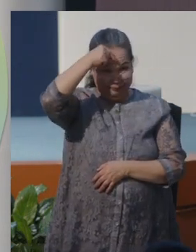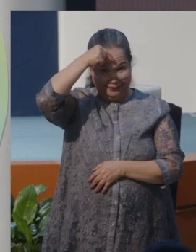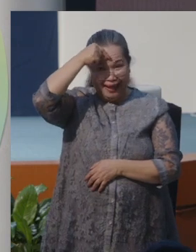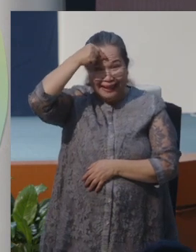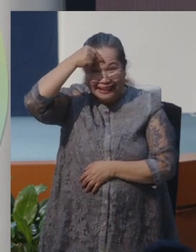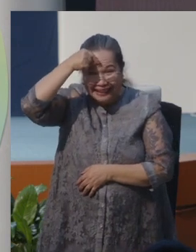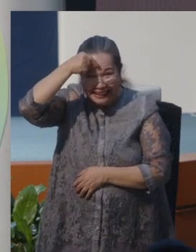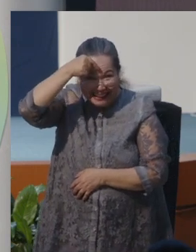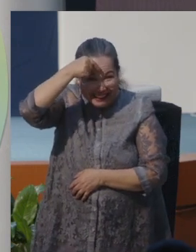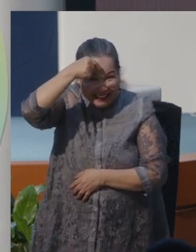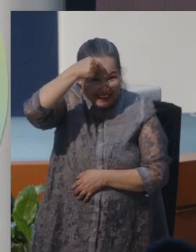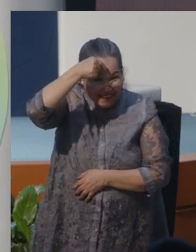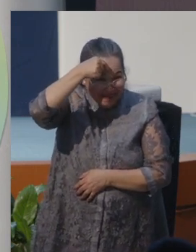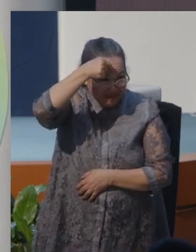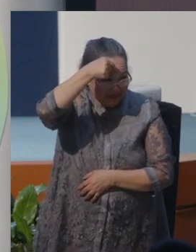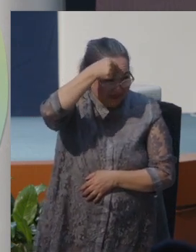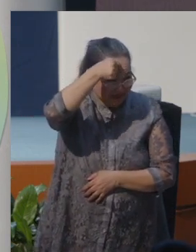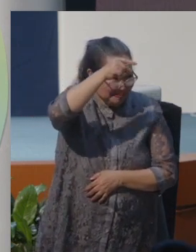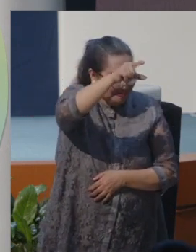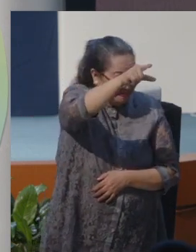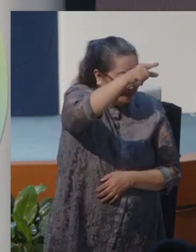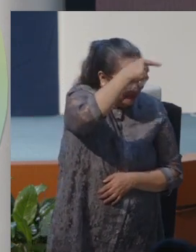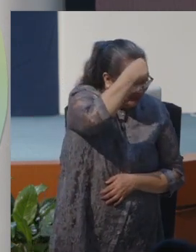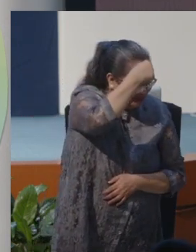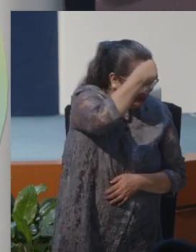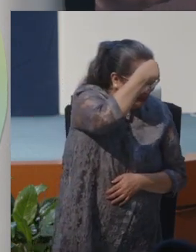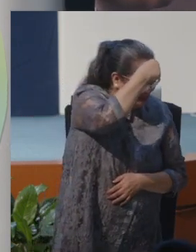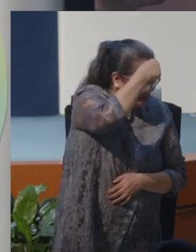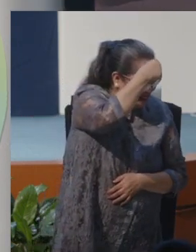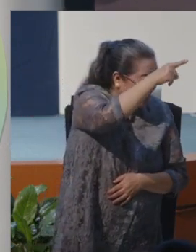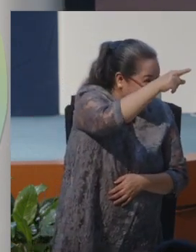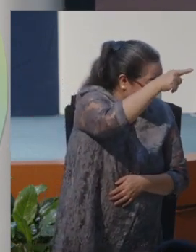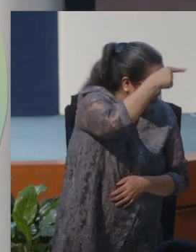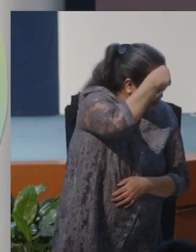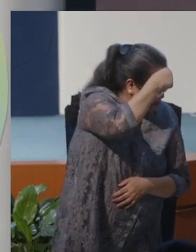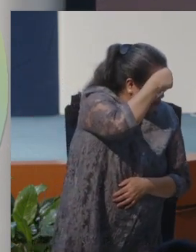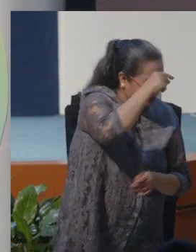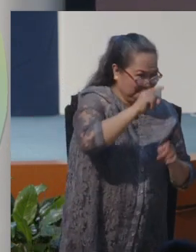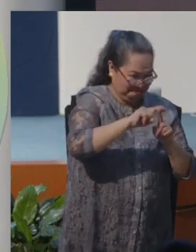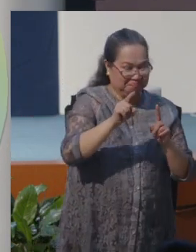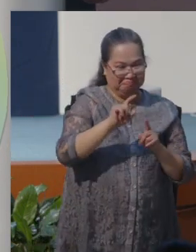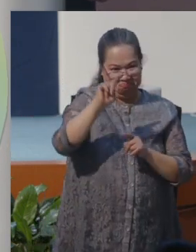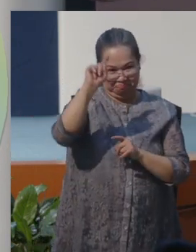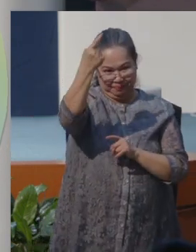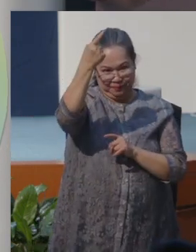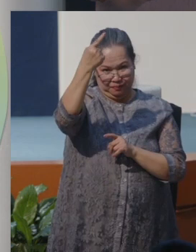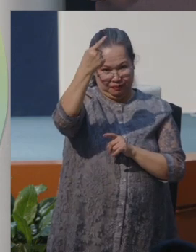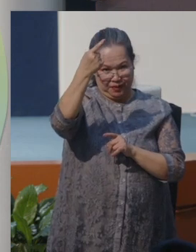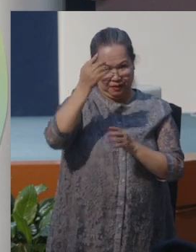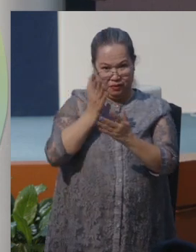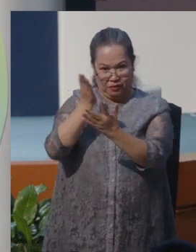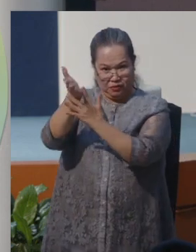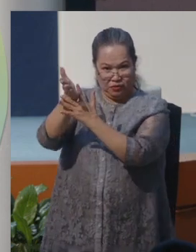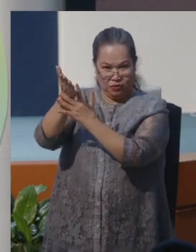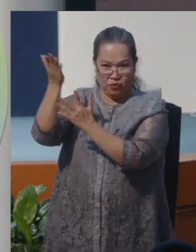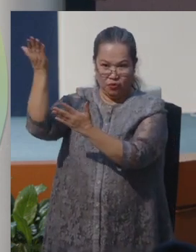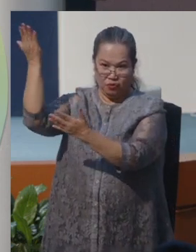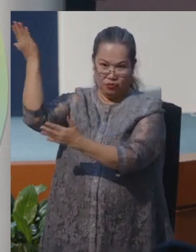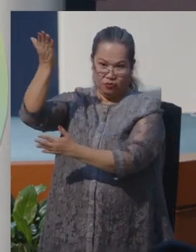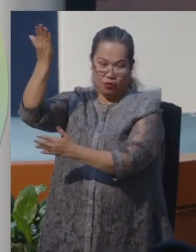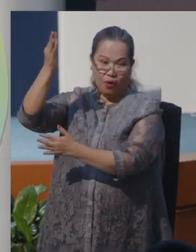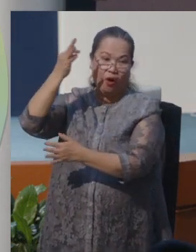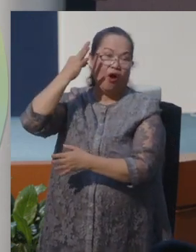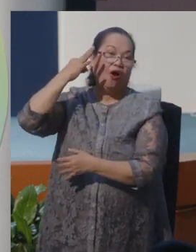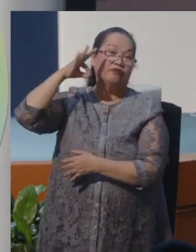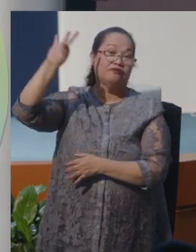No? Ganyan po silang lahat. Pero alam nyo, siya ang una nagdala ng gospel sa France.